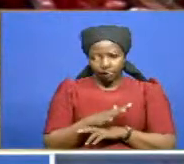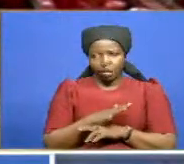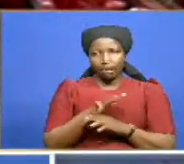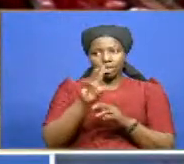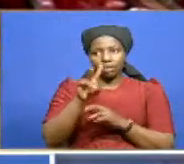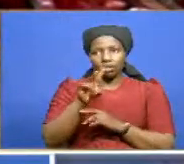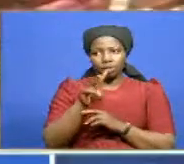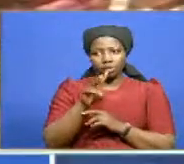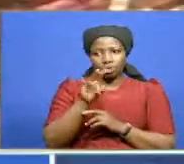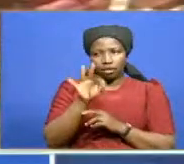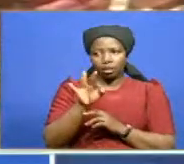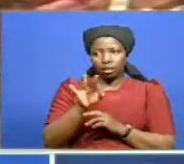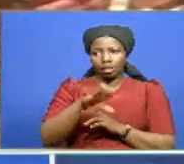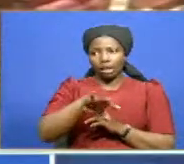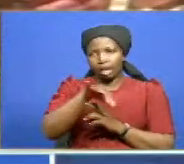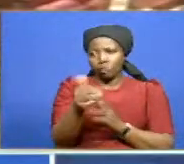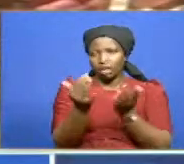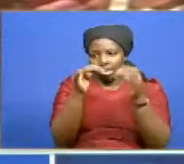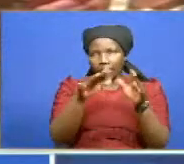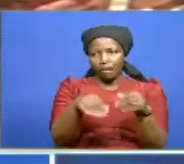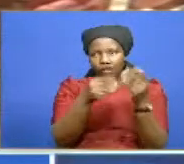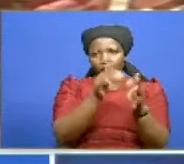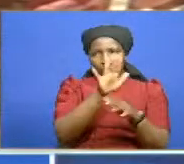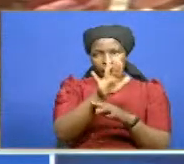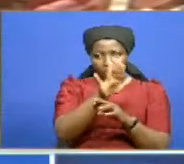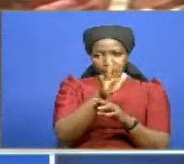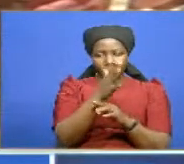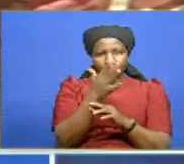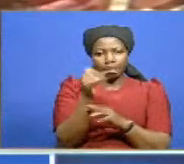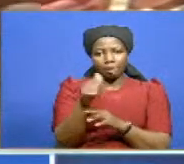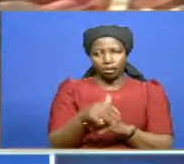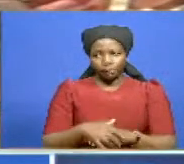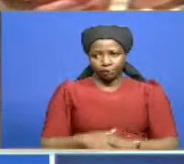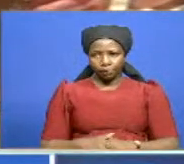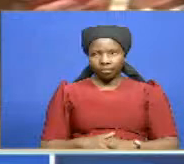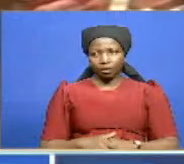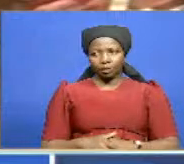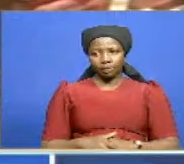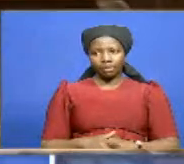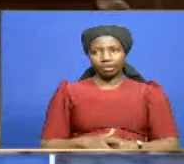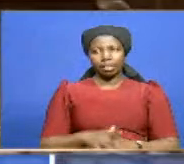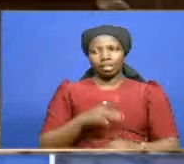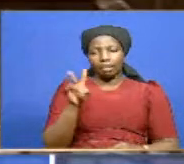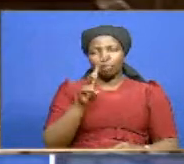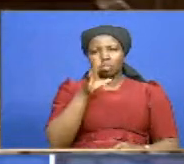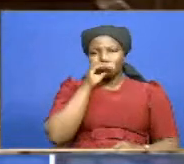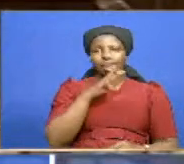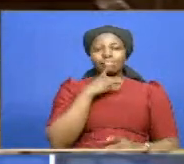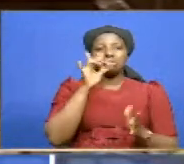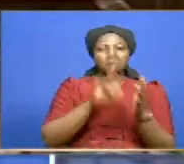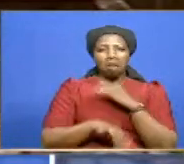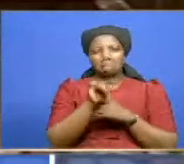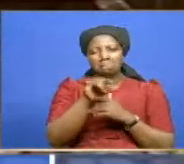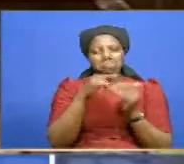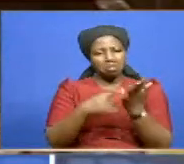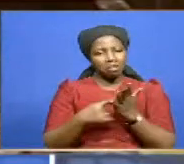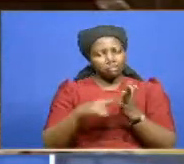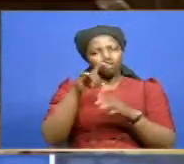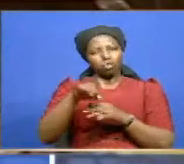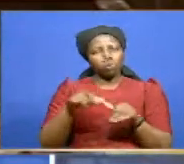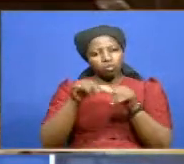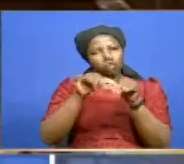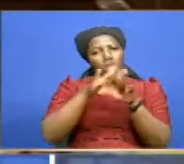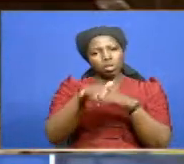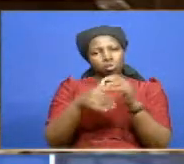maazimio yao. Maspika hao wawili waliazimia kwamba mijadala hiyo iendelee sambamba kwenye mabunge